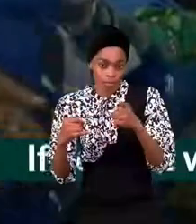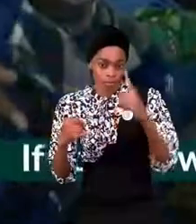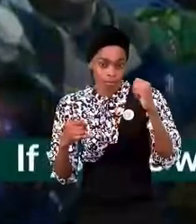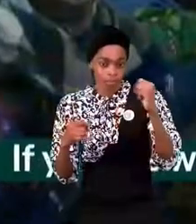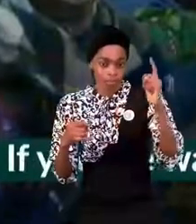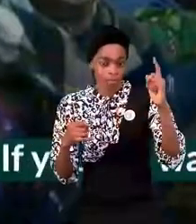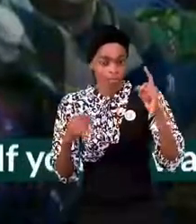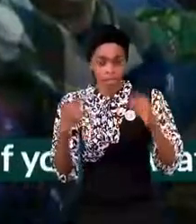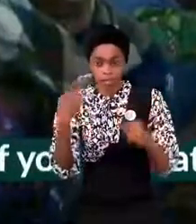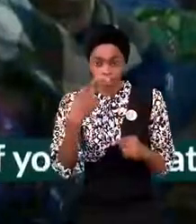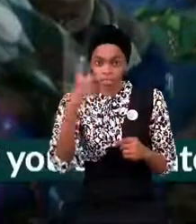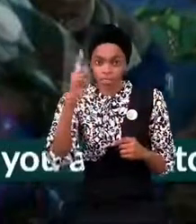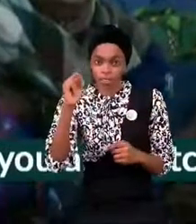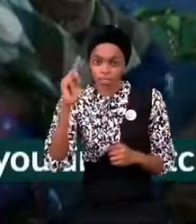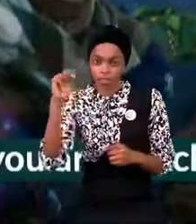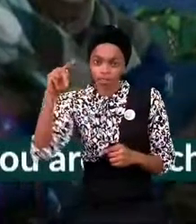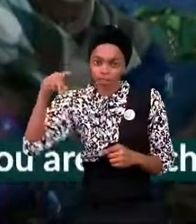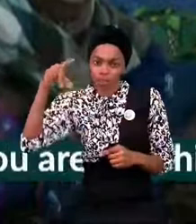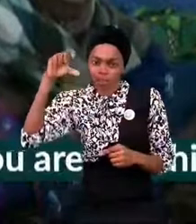et remplissez le formulaire